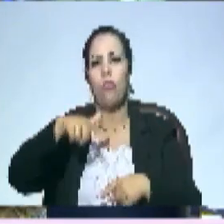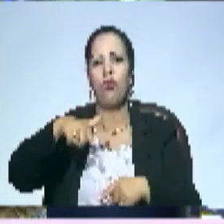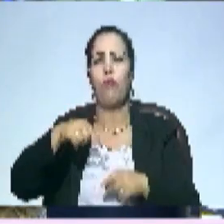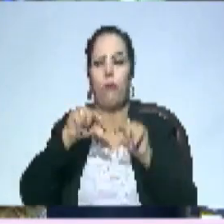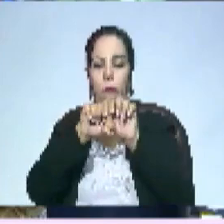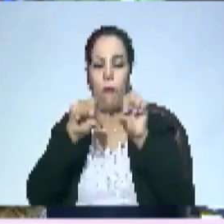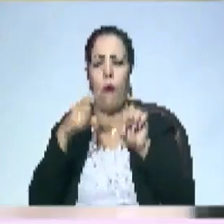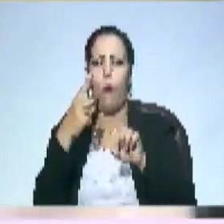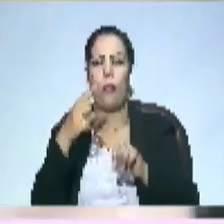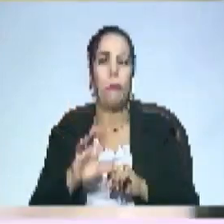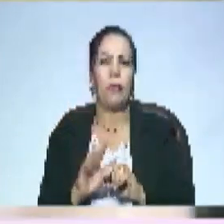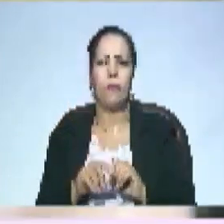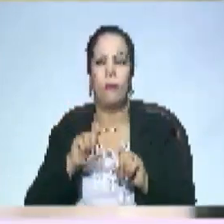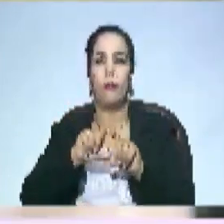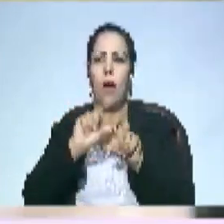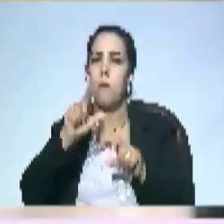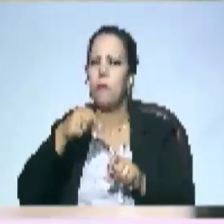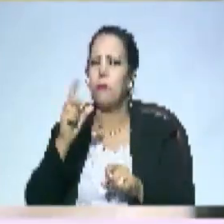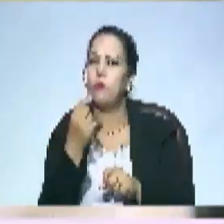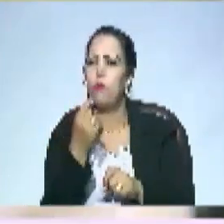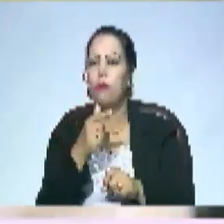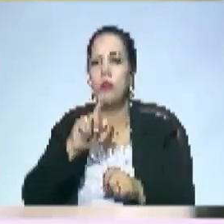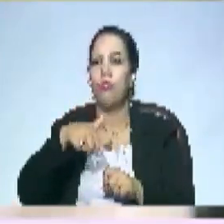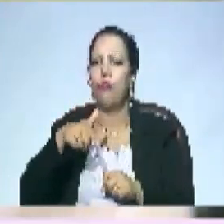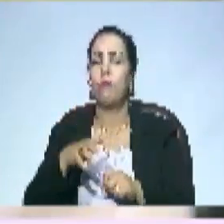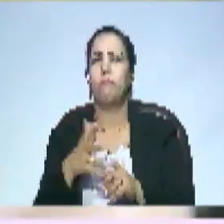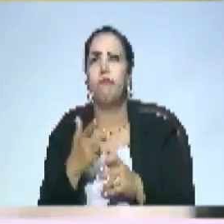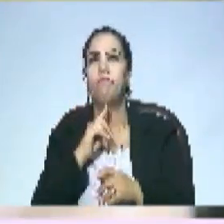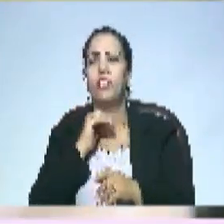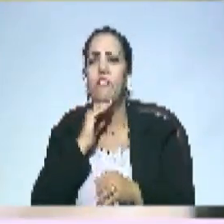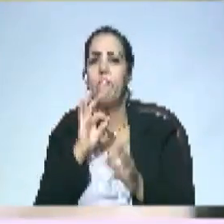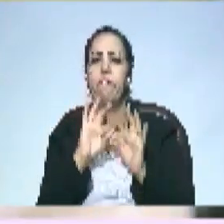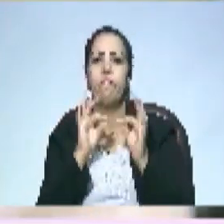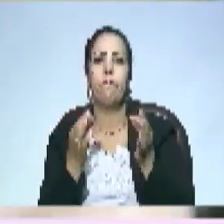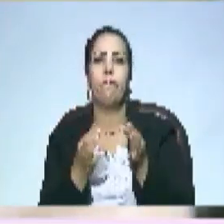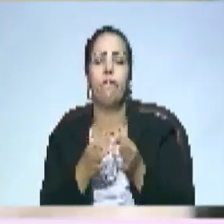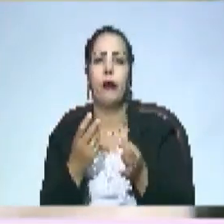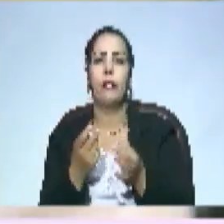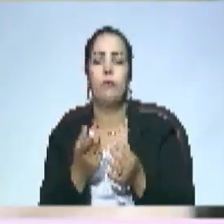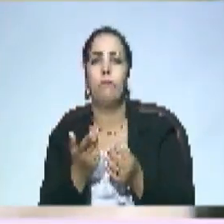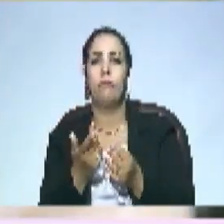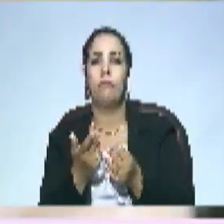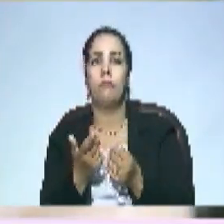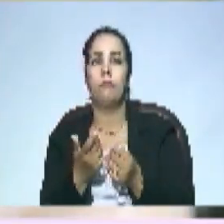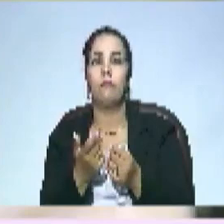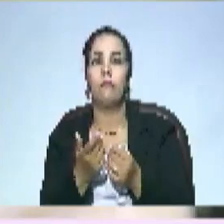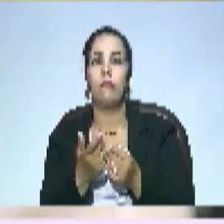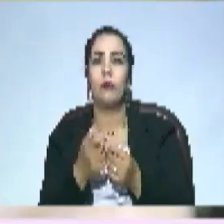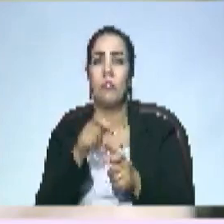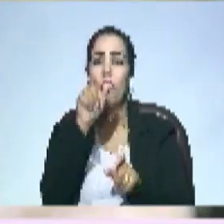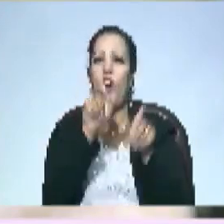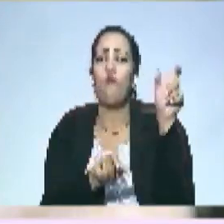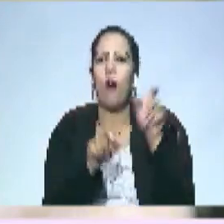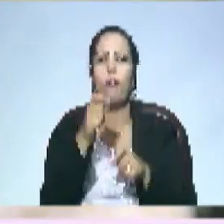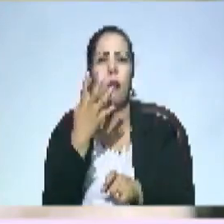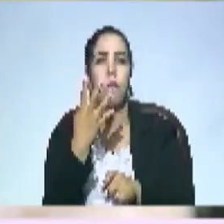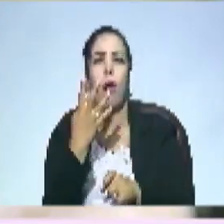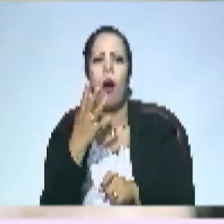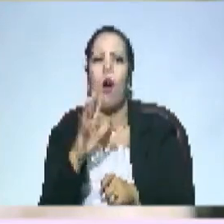قطعه يعني، يعني هتكفي حوالي 3 في 4 يعني تكلف حوالي 4 او 5